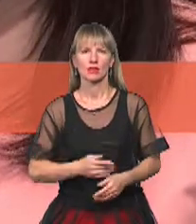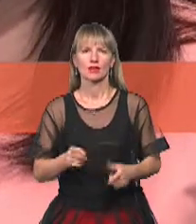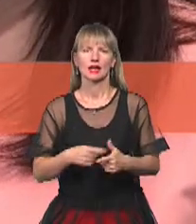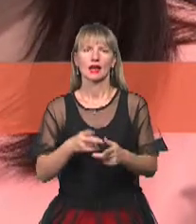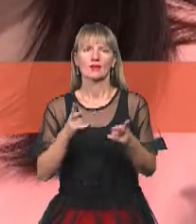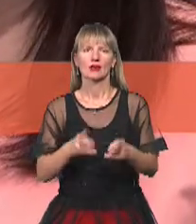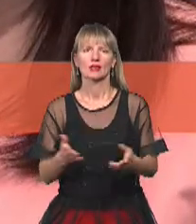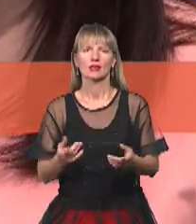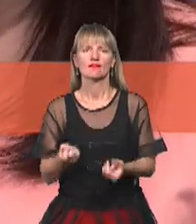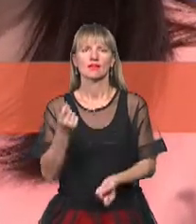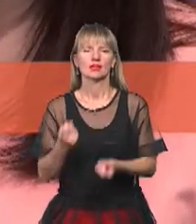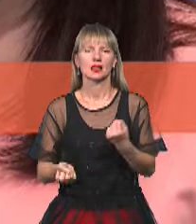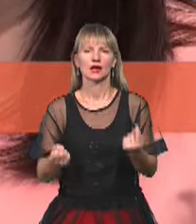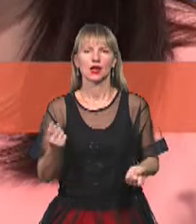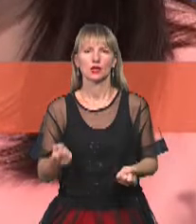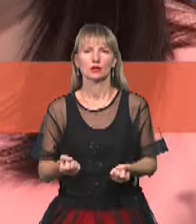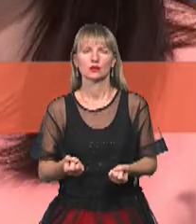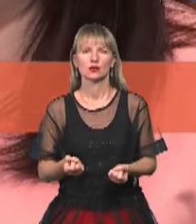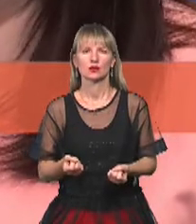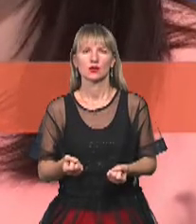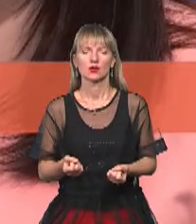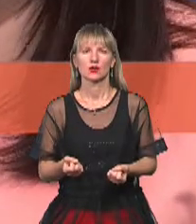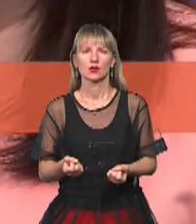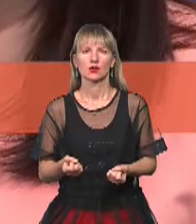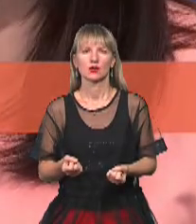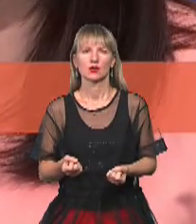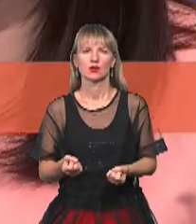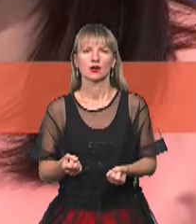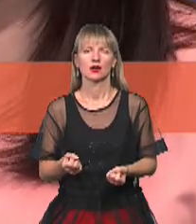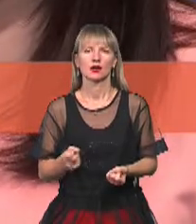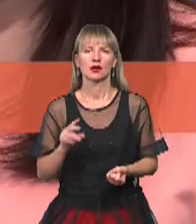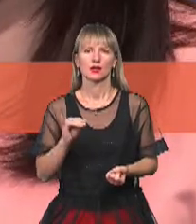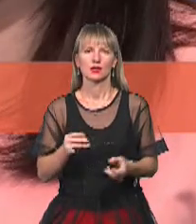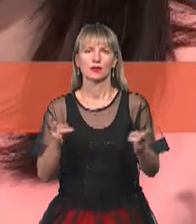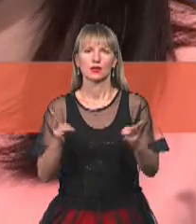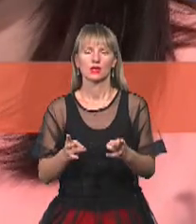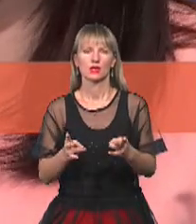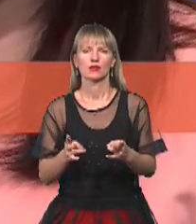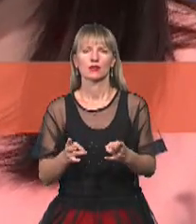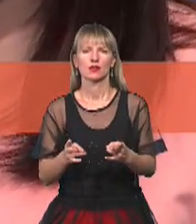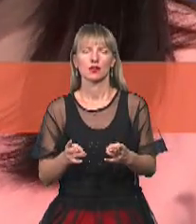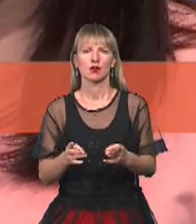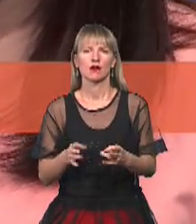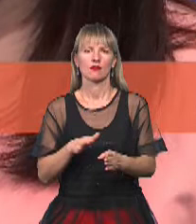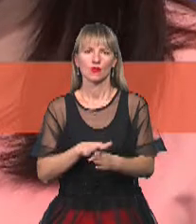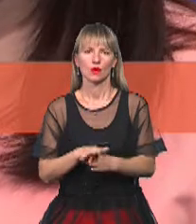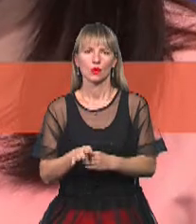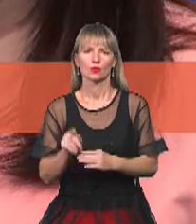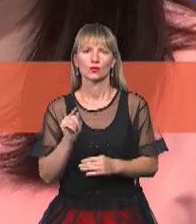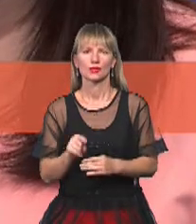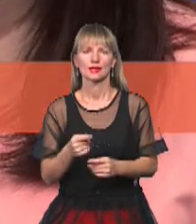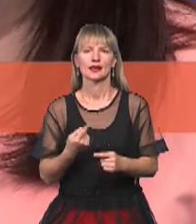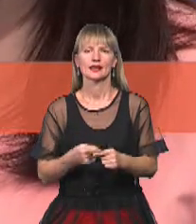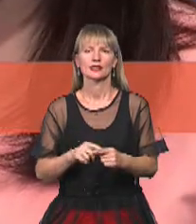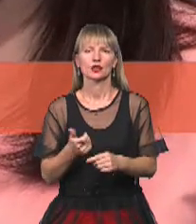ті, які виникають безпосередньо там миттєво і потрібно оперативно реагувати на них.